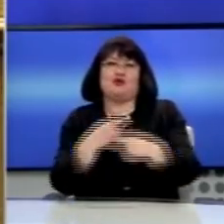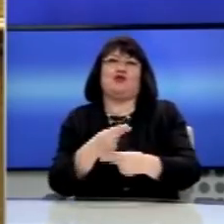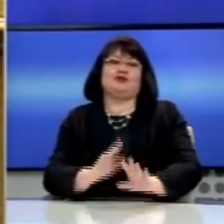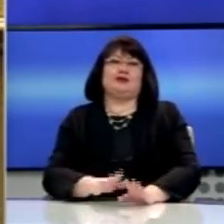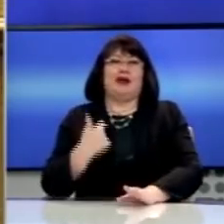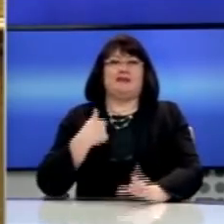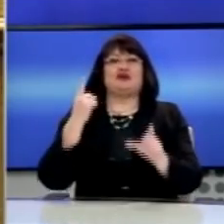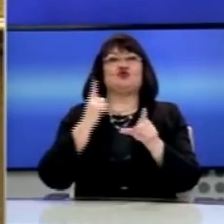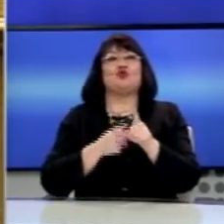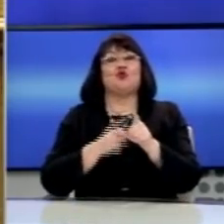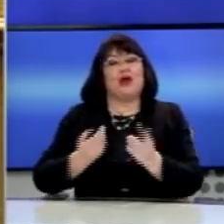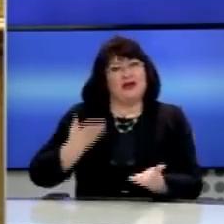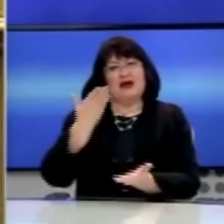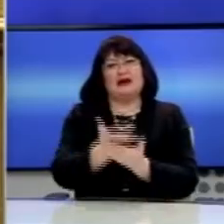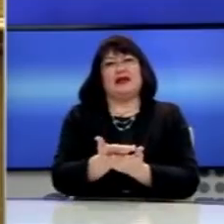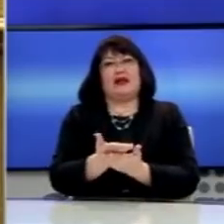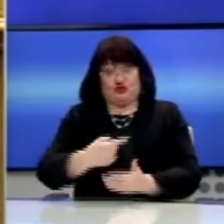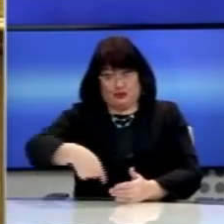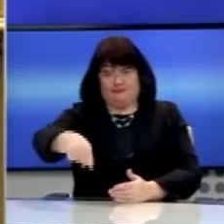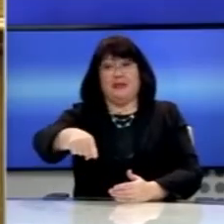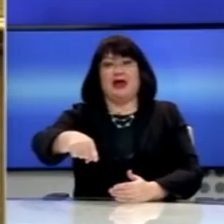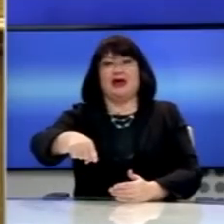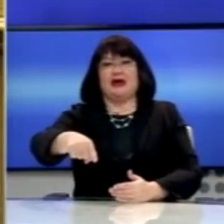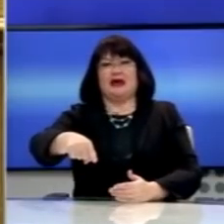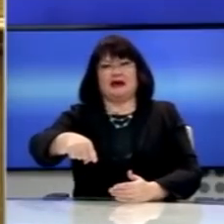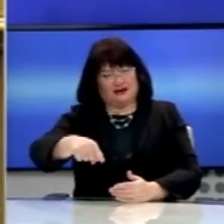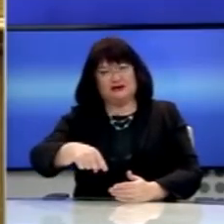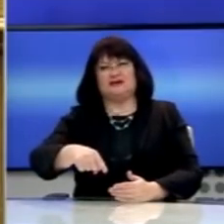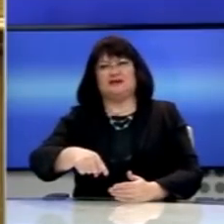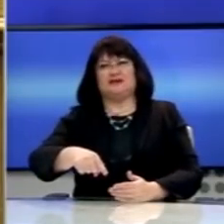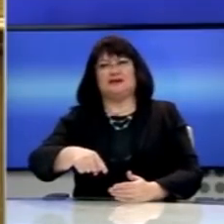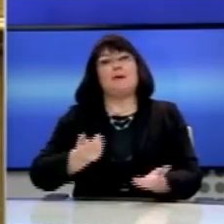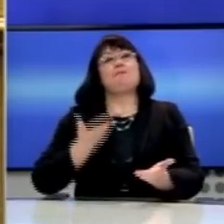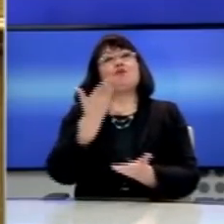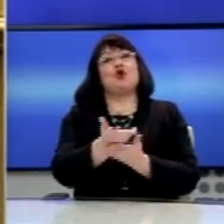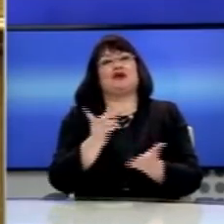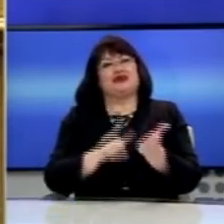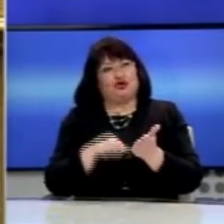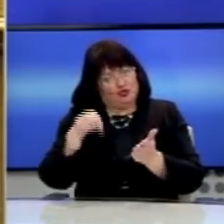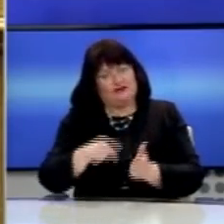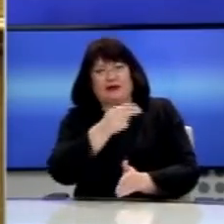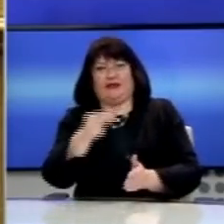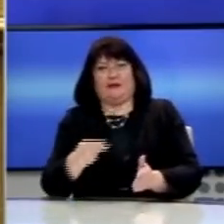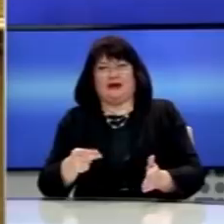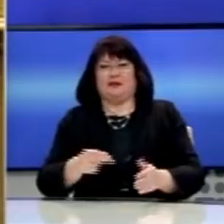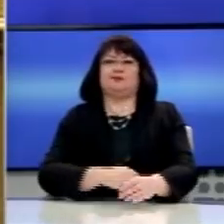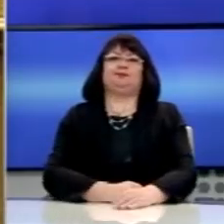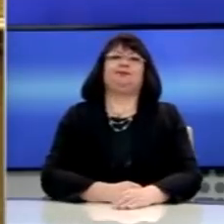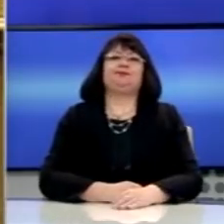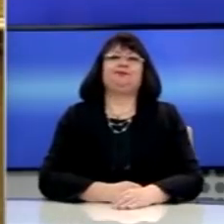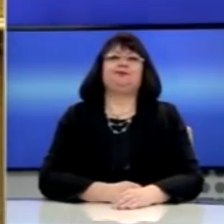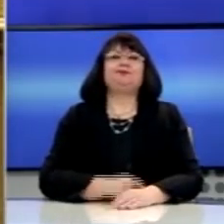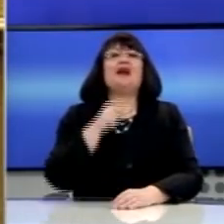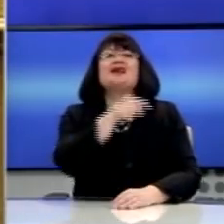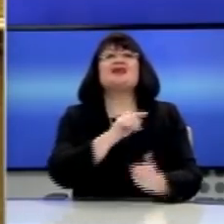Κόμμα Ελλάδας θα καταθέσει αυτές τις μέρες ανάλογη, αντίστοιχη πρόταση νόμου γι' αυτό.